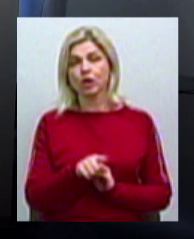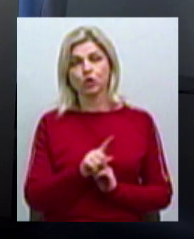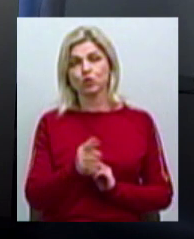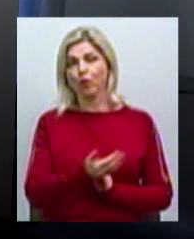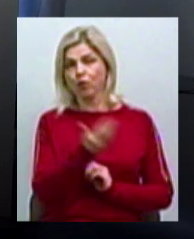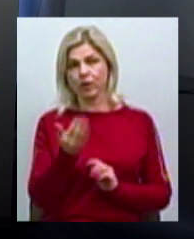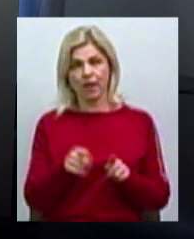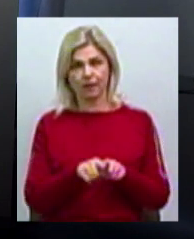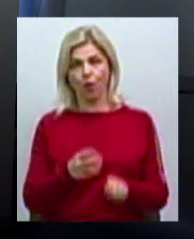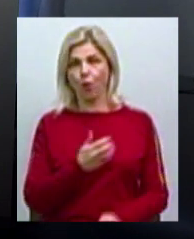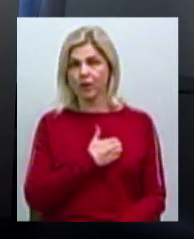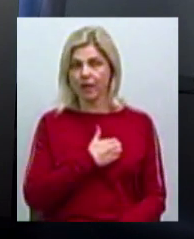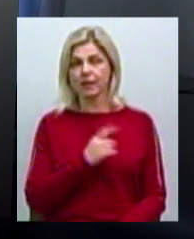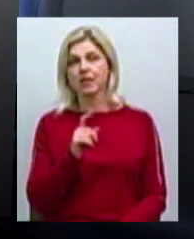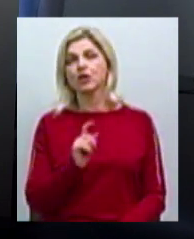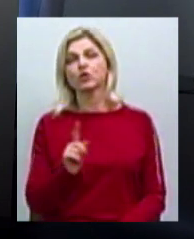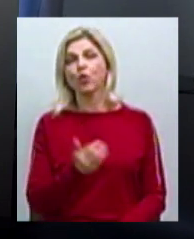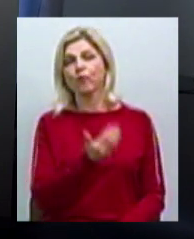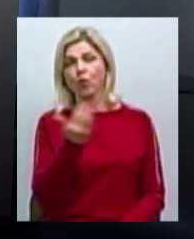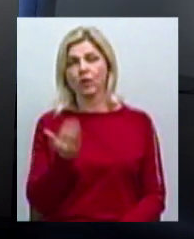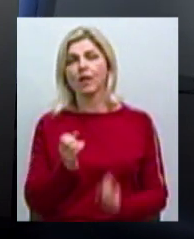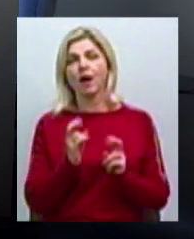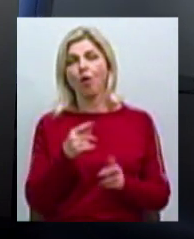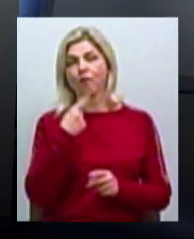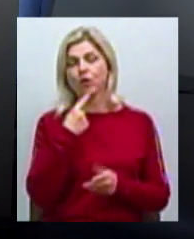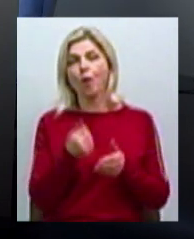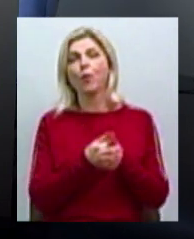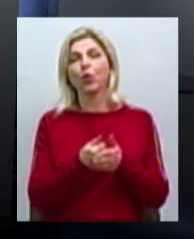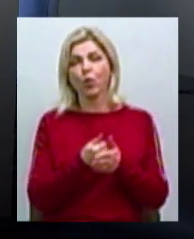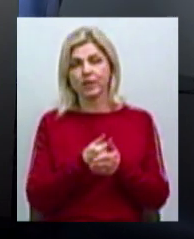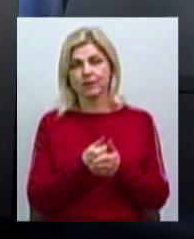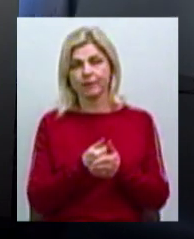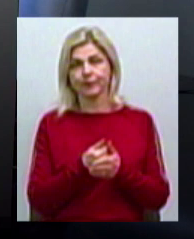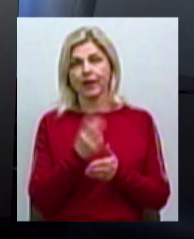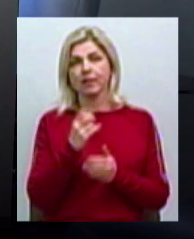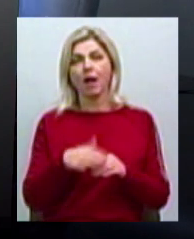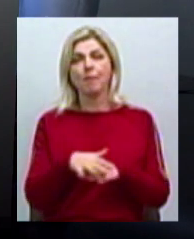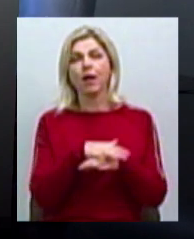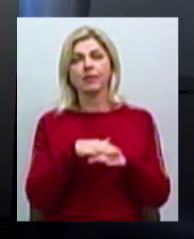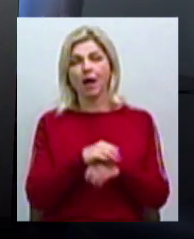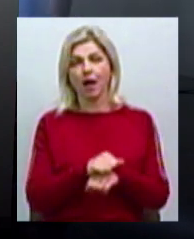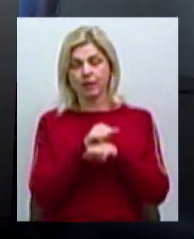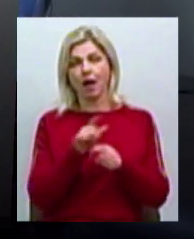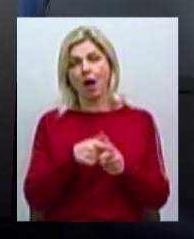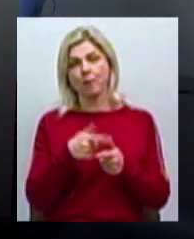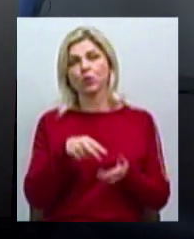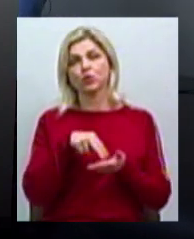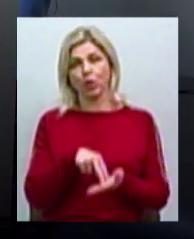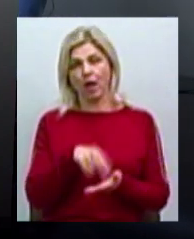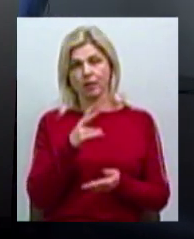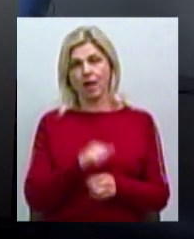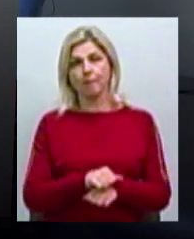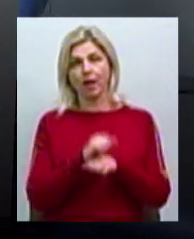так хотіли, за що вони, як говорять, боролися на Майдані або стояли на